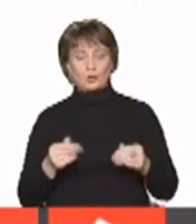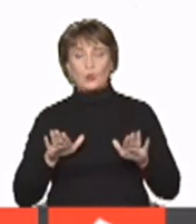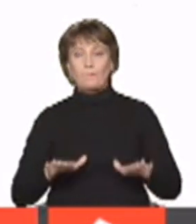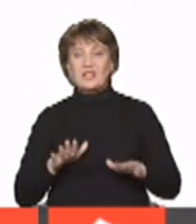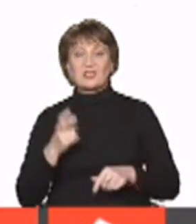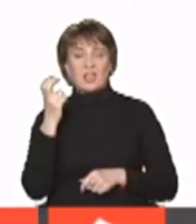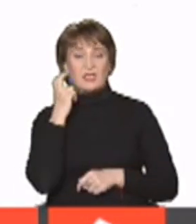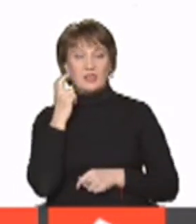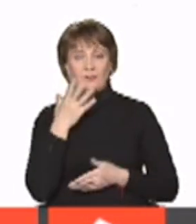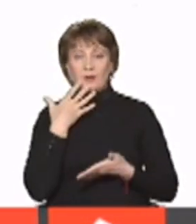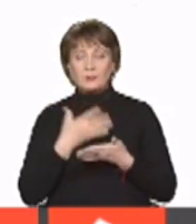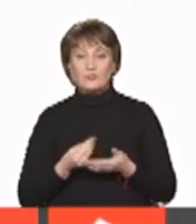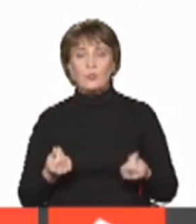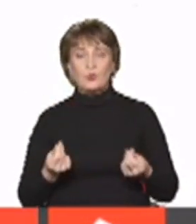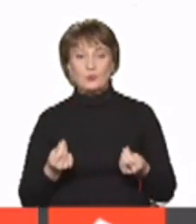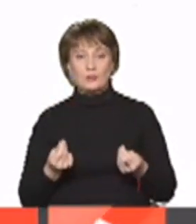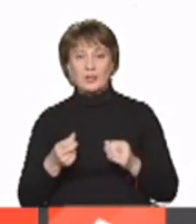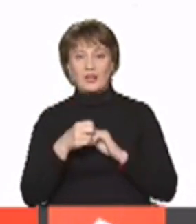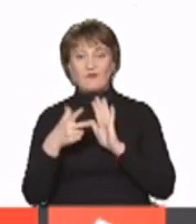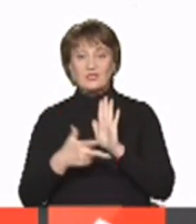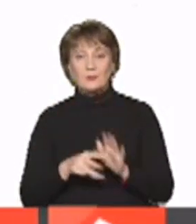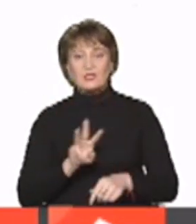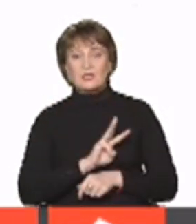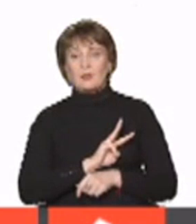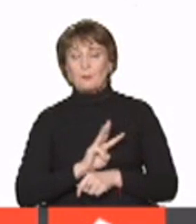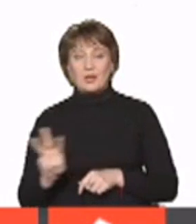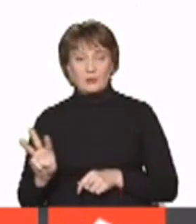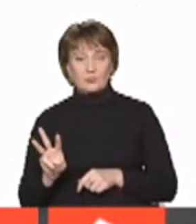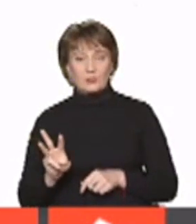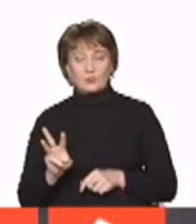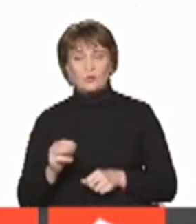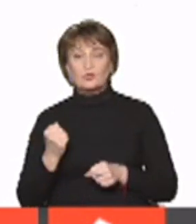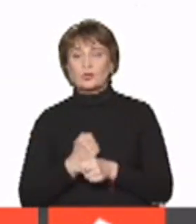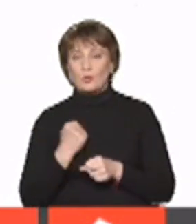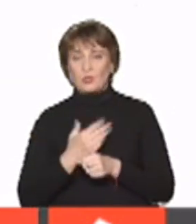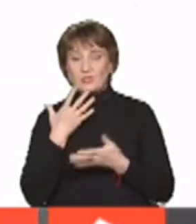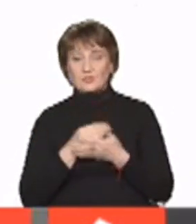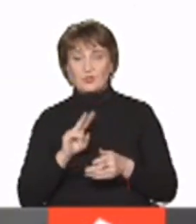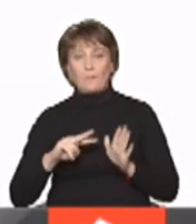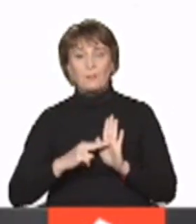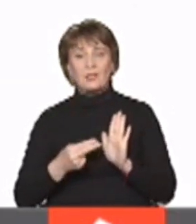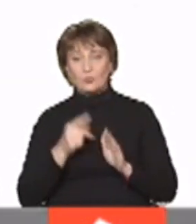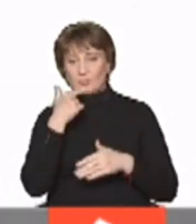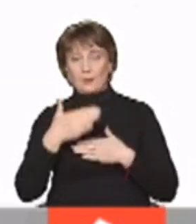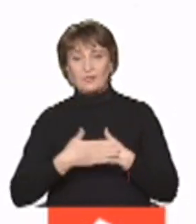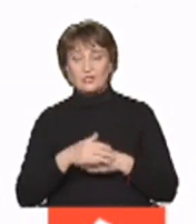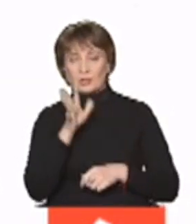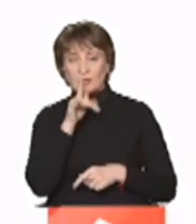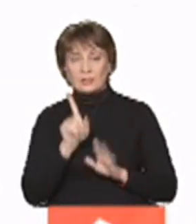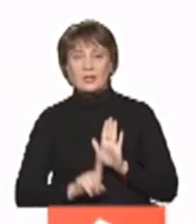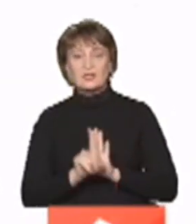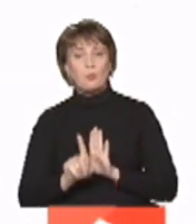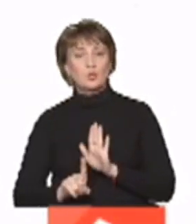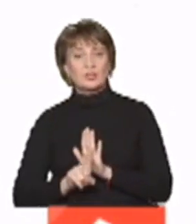Київ своїм коштом майже 18 мільйонів вже робило ці роботи, і ми плануємо найближчим часом